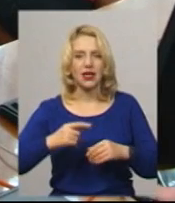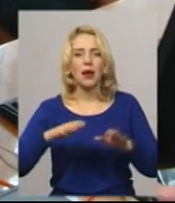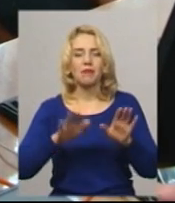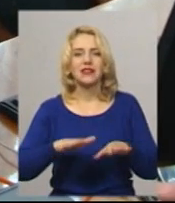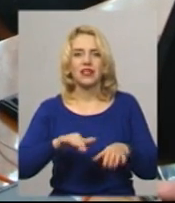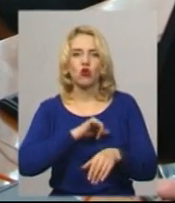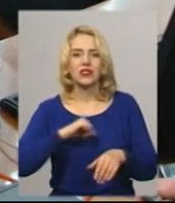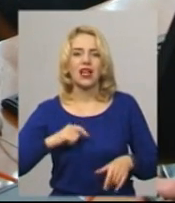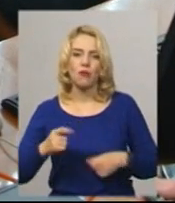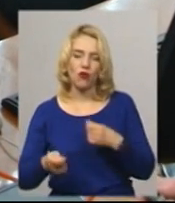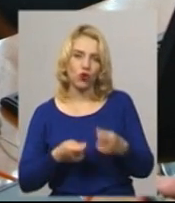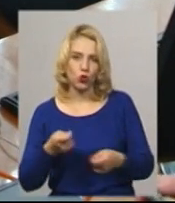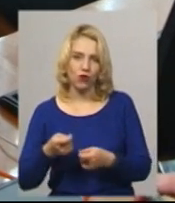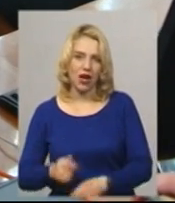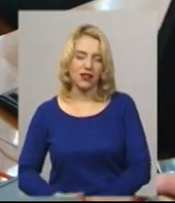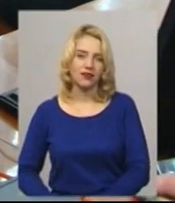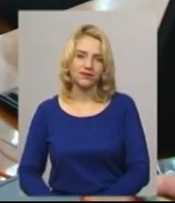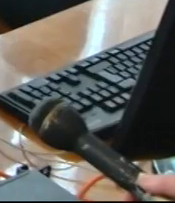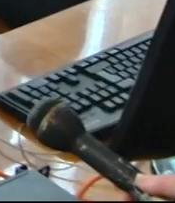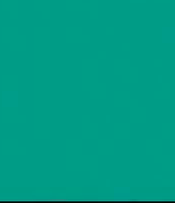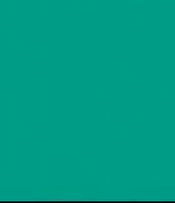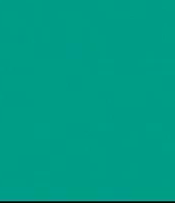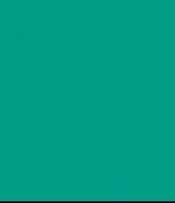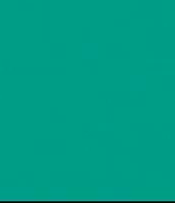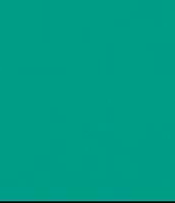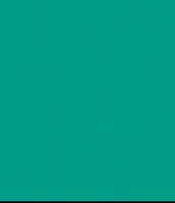Світлана Поробок, Юрій Чорний. Новини на Суспільному. Хмельниччина.